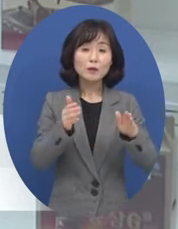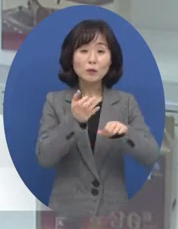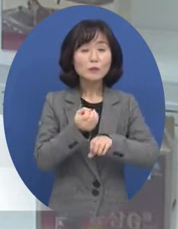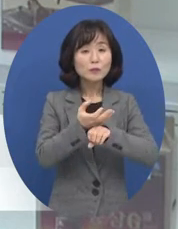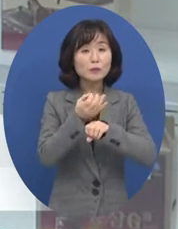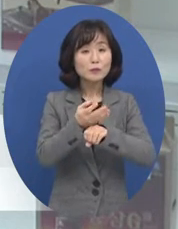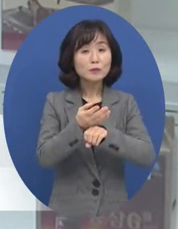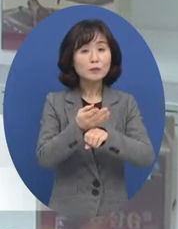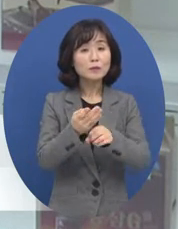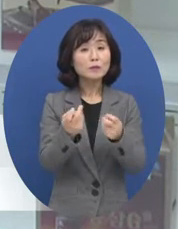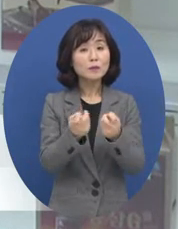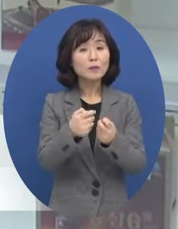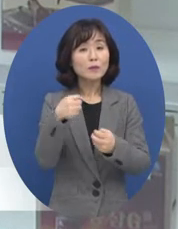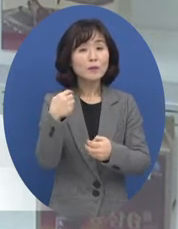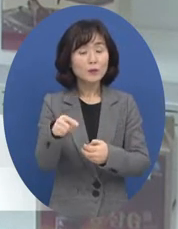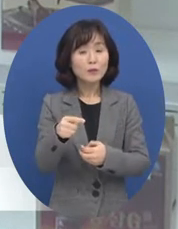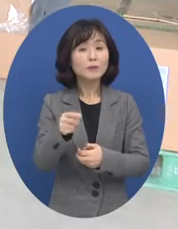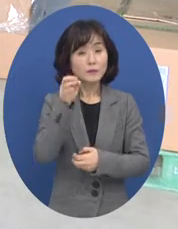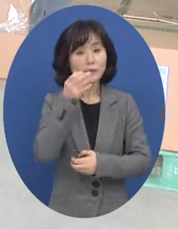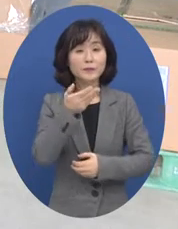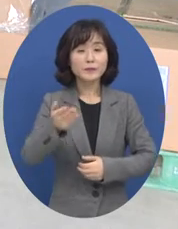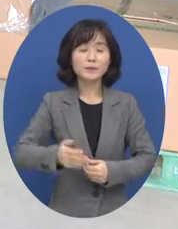최찬순 기자가 취재했습니다.